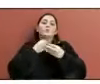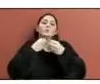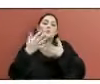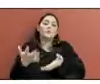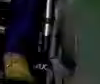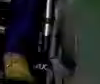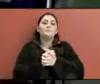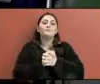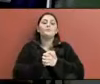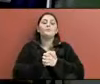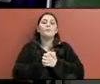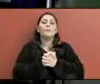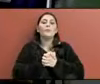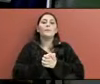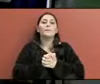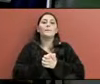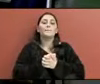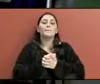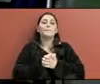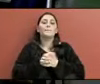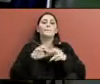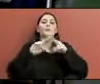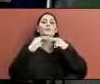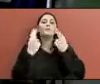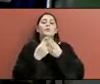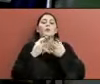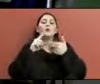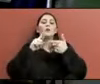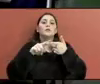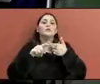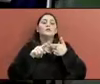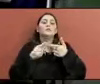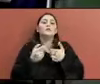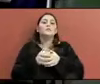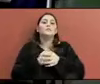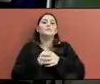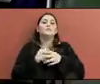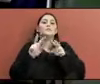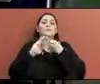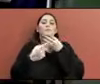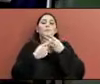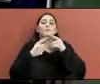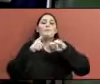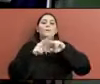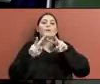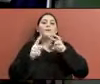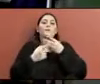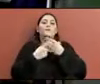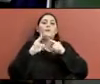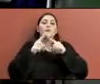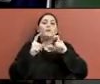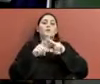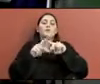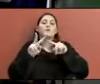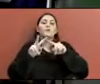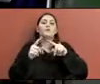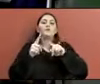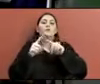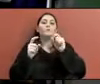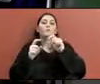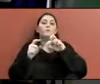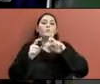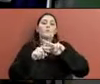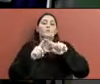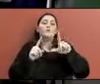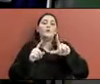Teşekkür ederim. Zaten dünya ikincisi Mehmetcan Topal. Kendisine evet. De buradan sevgilerimi sunuyorum. İnsaniyeli. Çok da